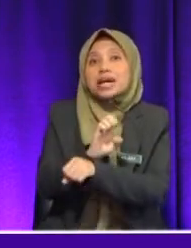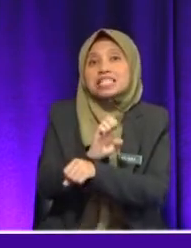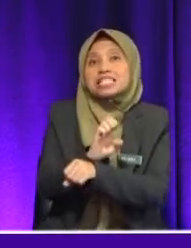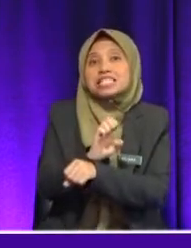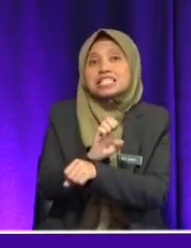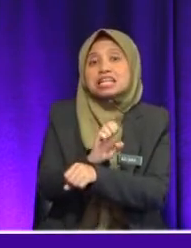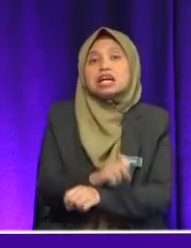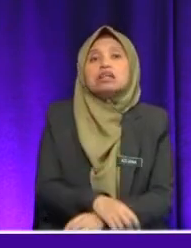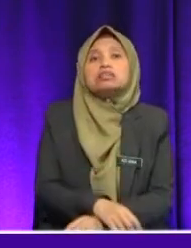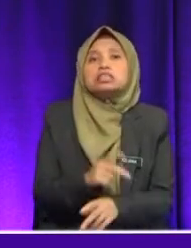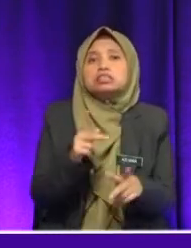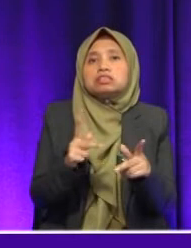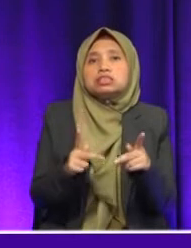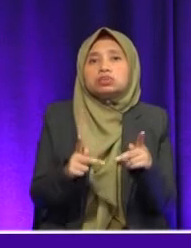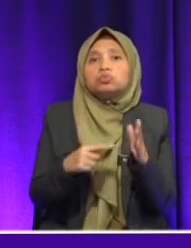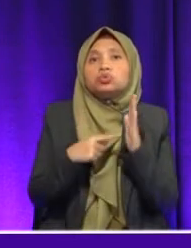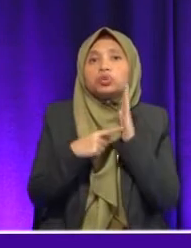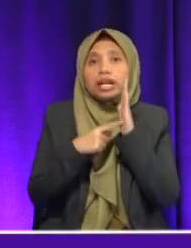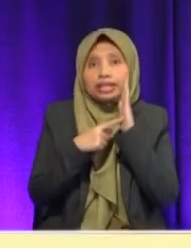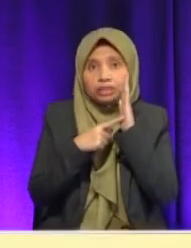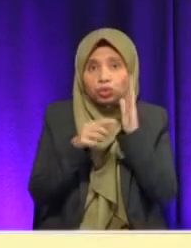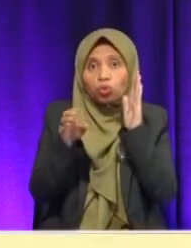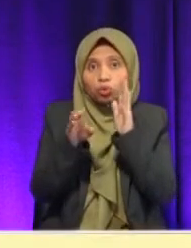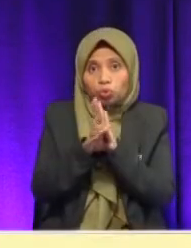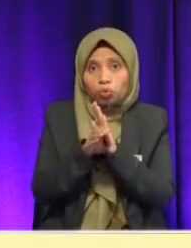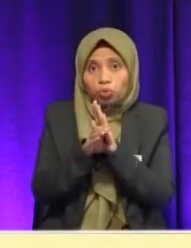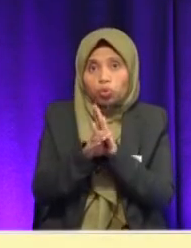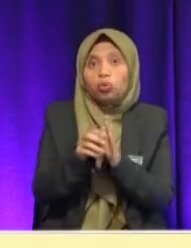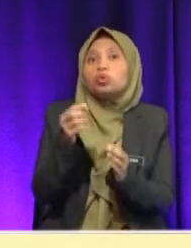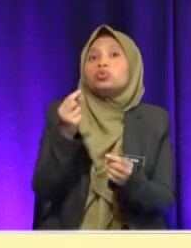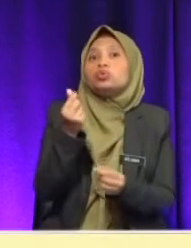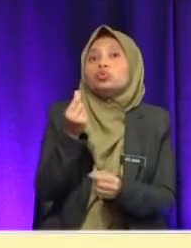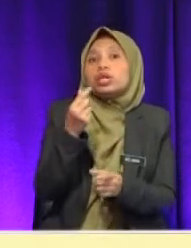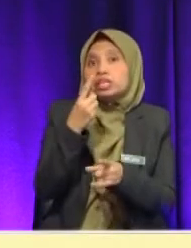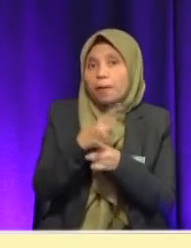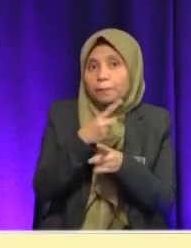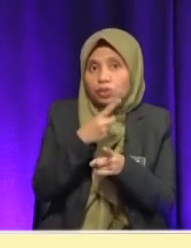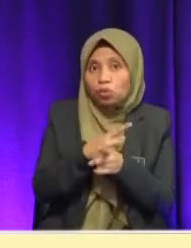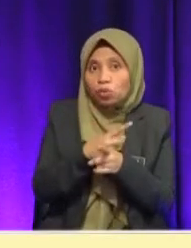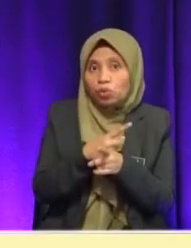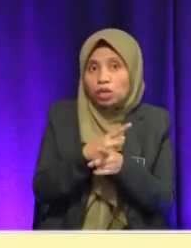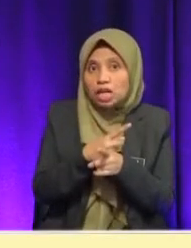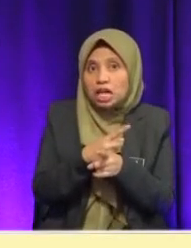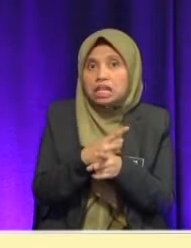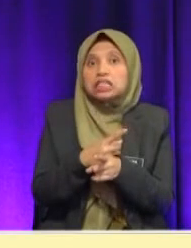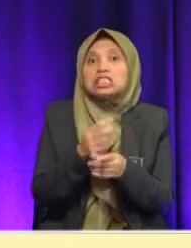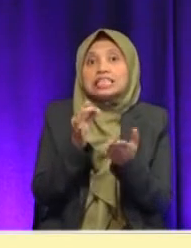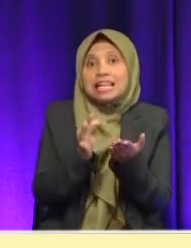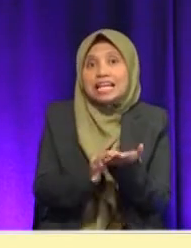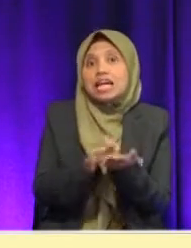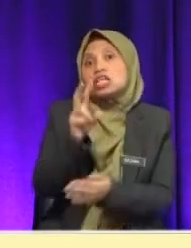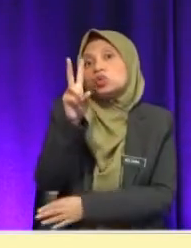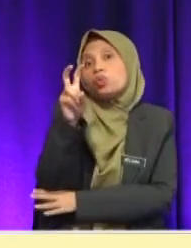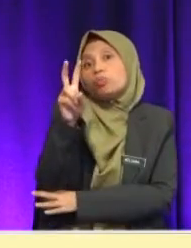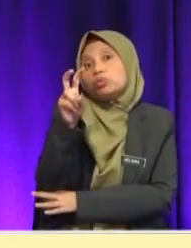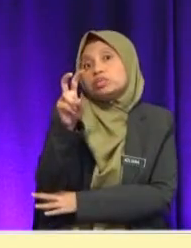apa ni kak capit kepiting Oke contoh Cikgu Ah Duit Sebenarnya ya alias cycling 20-sin dewane